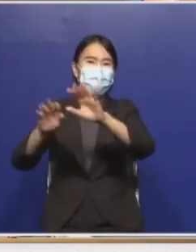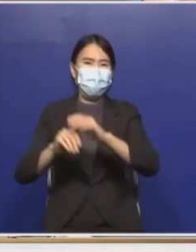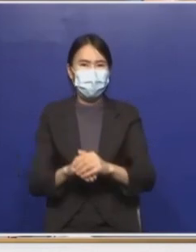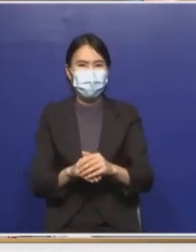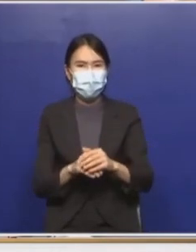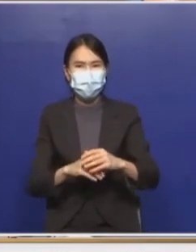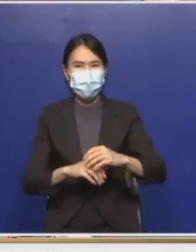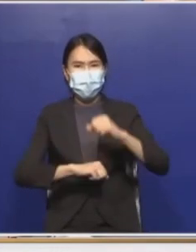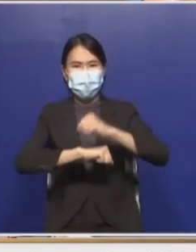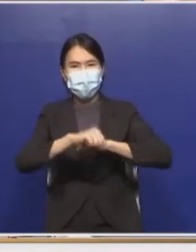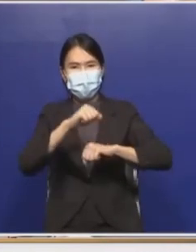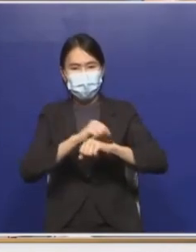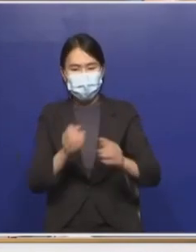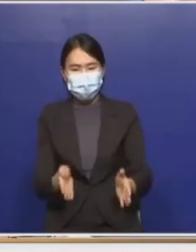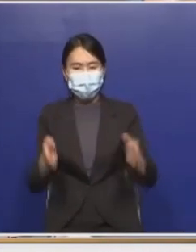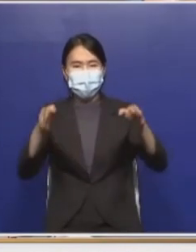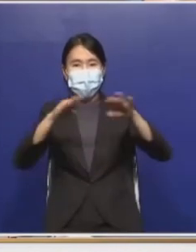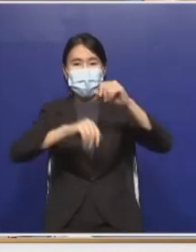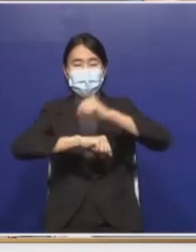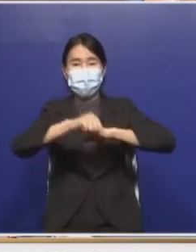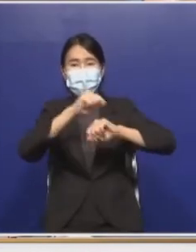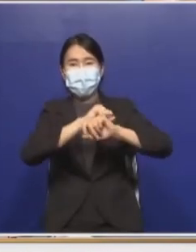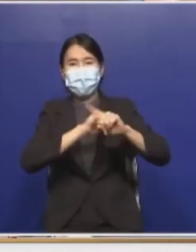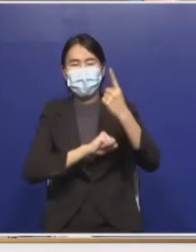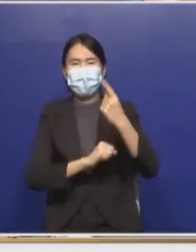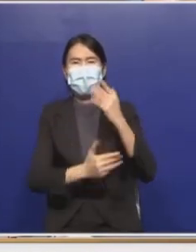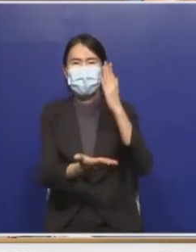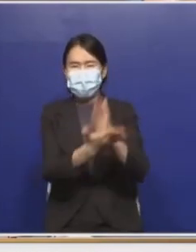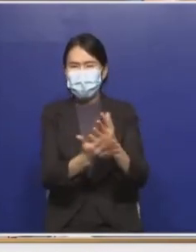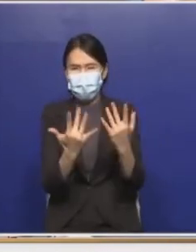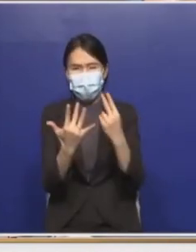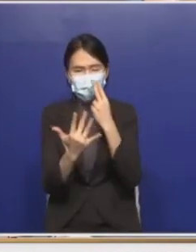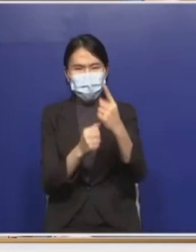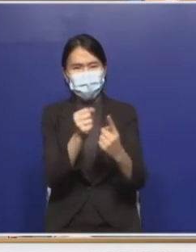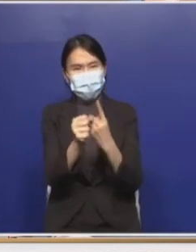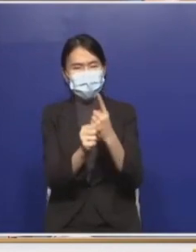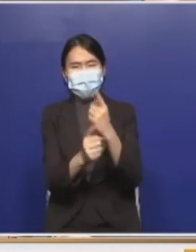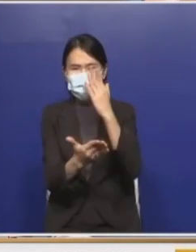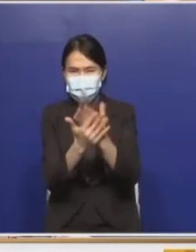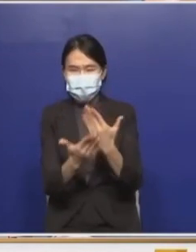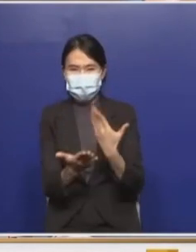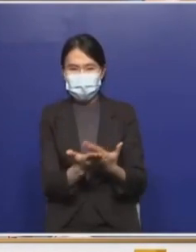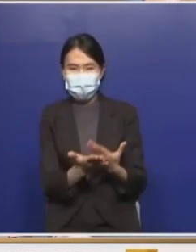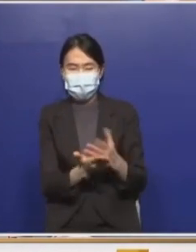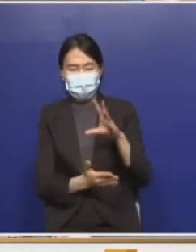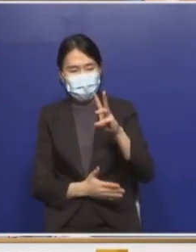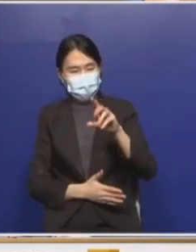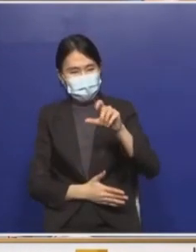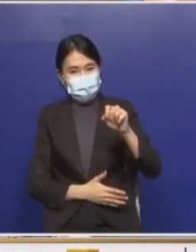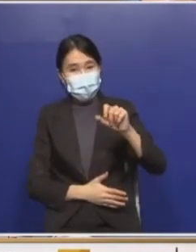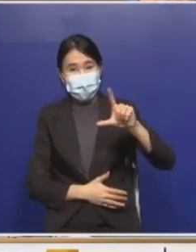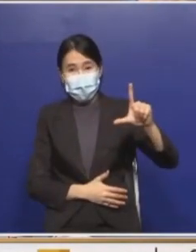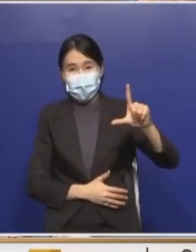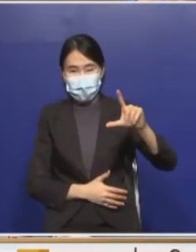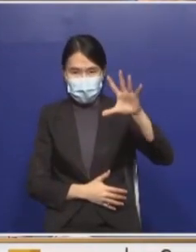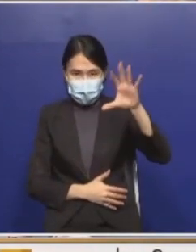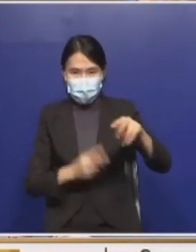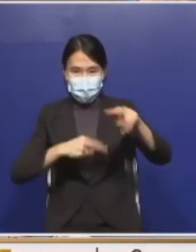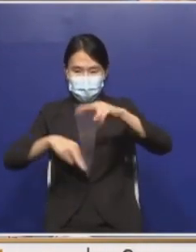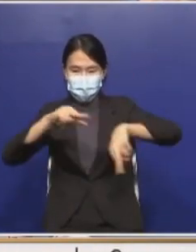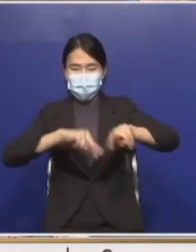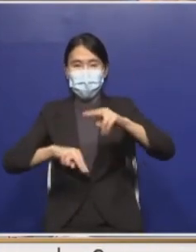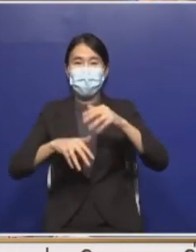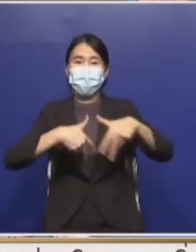ถานที่ที่จะไปก่อสร้างเลิกก่อสร้าง1ปีเอาเงินเหล่านี้มาดูแลประชา